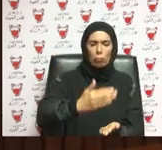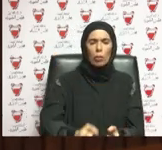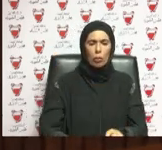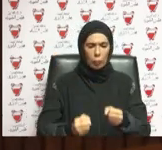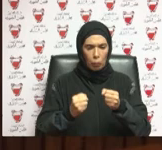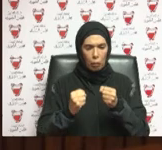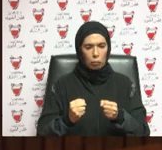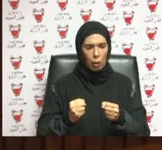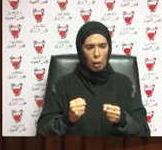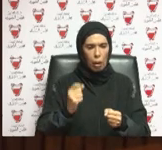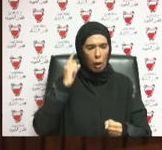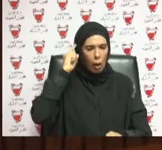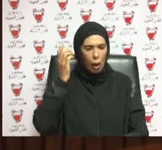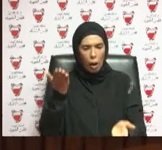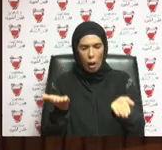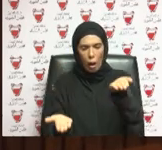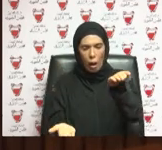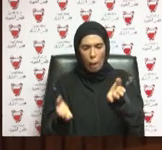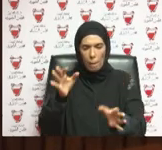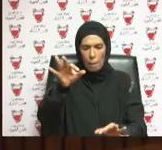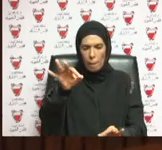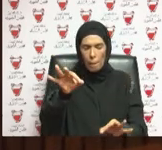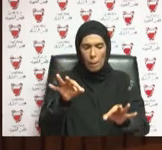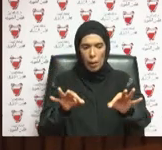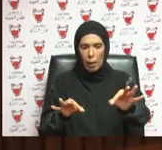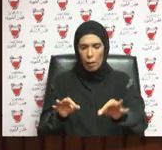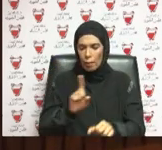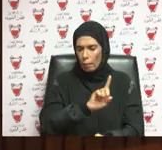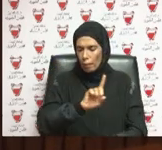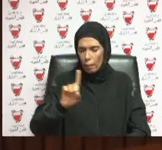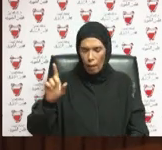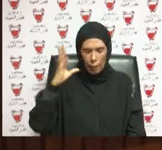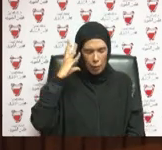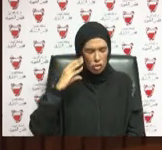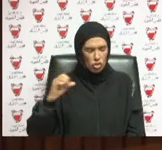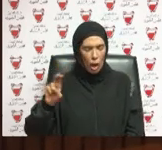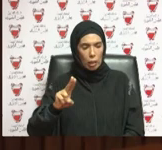بفضل حكمتك وحنكتك التي لن ينساها التاريخ.